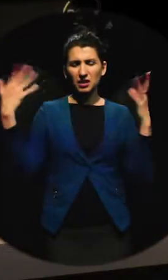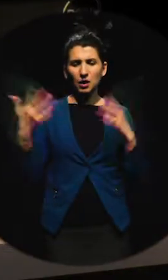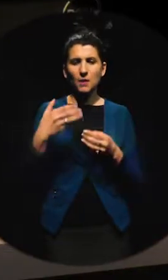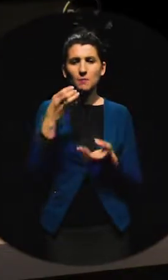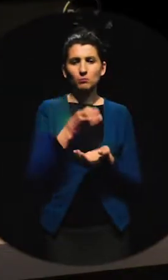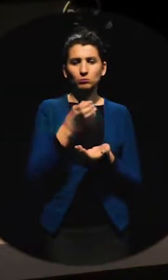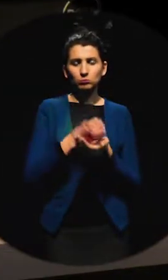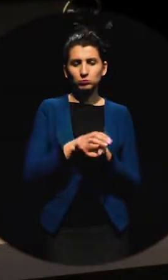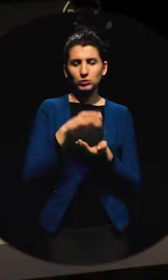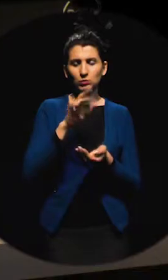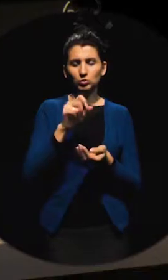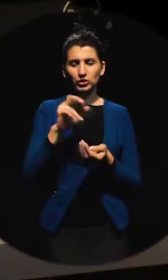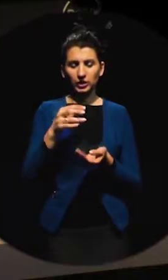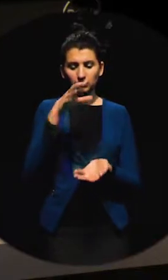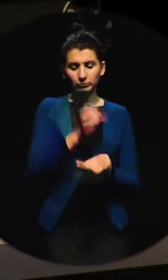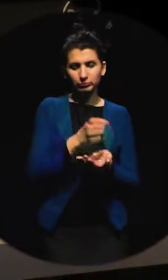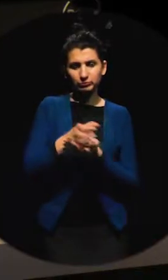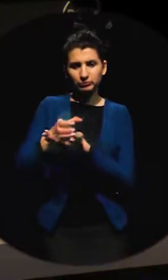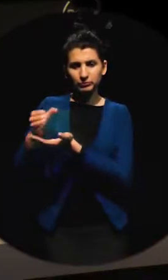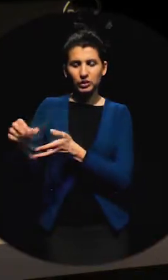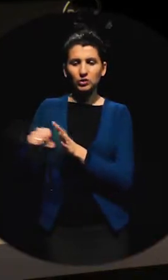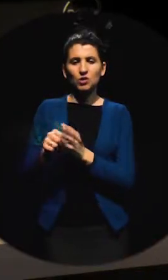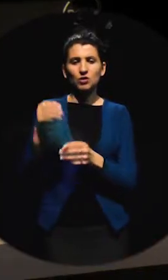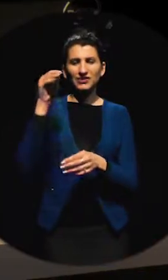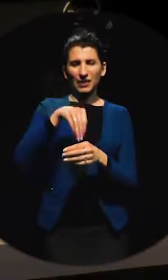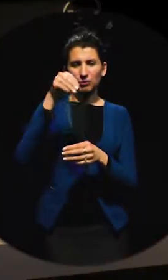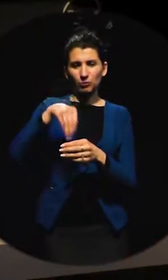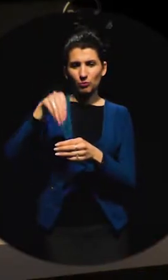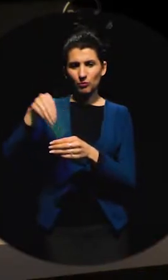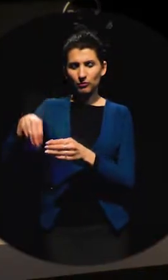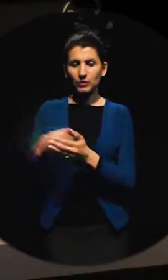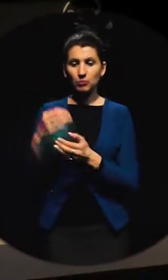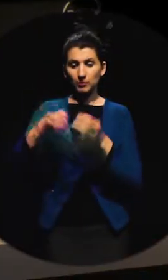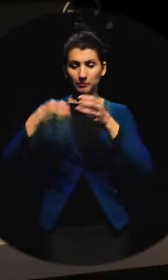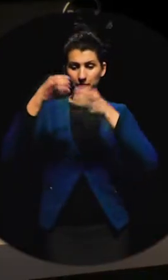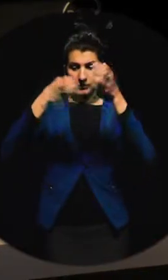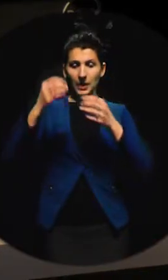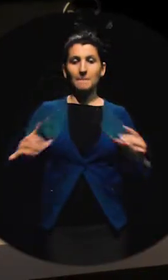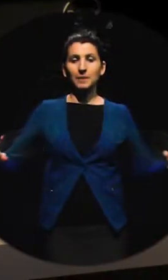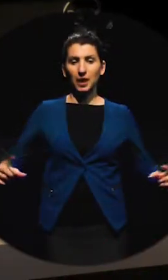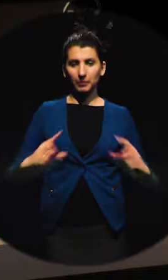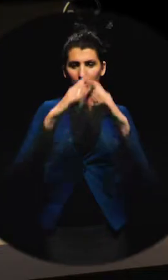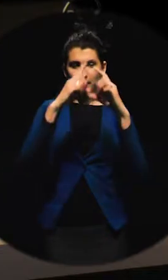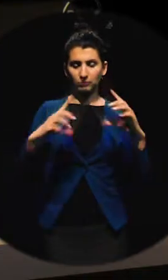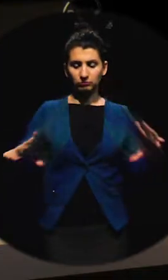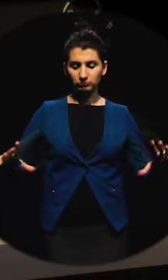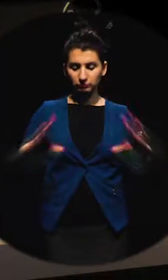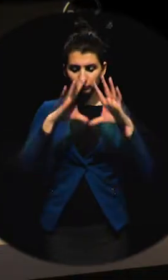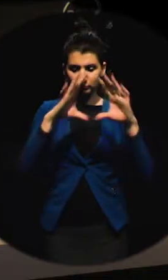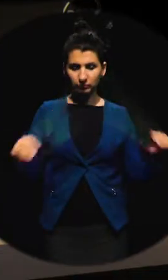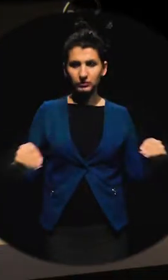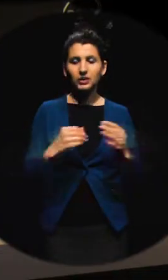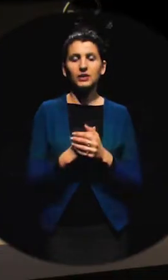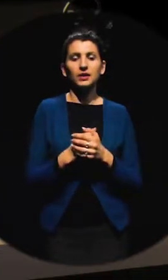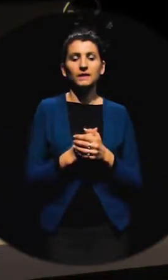zbierania datków ułożonych w taką piramidę, w którą Hitton w pewnym momencie znienacka wjeżdżał z